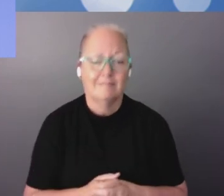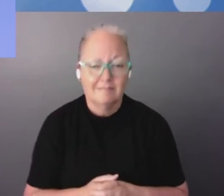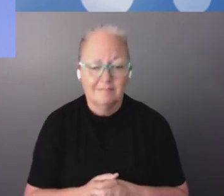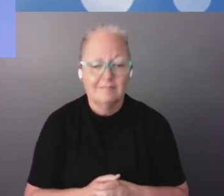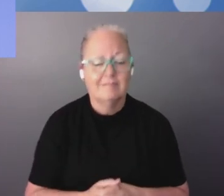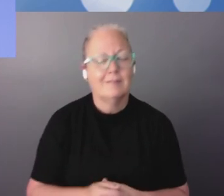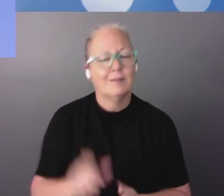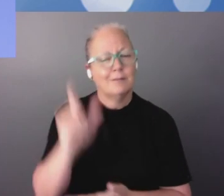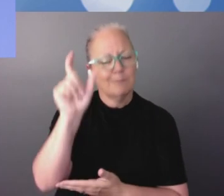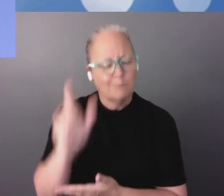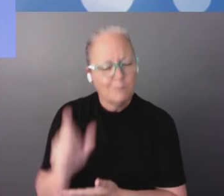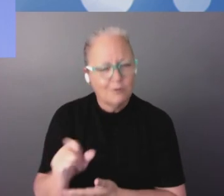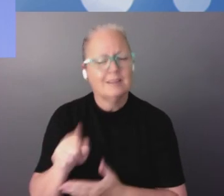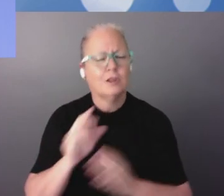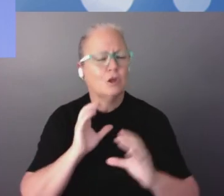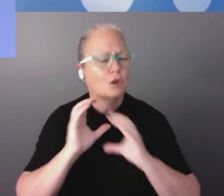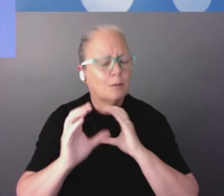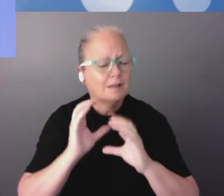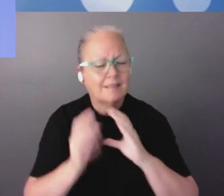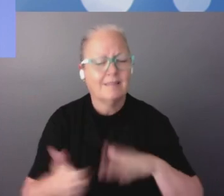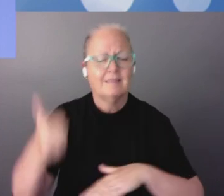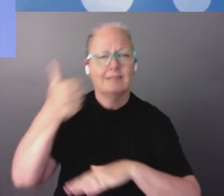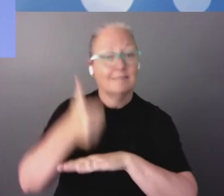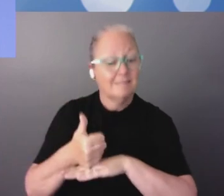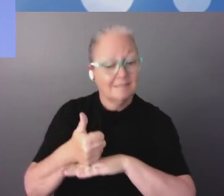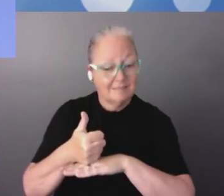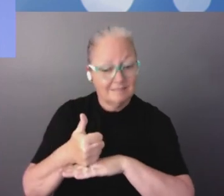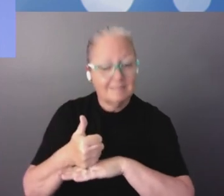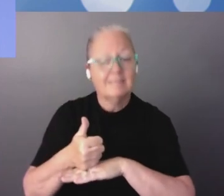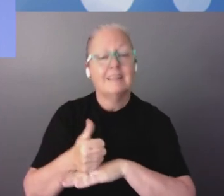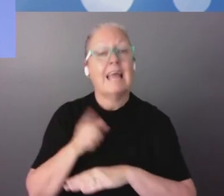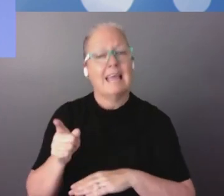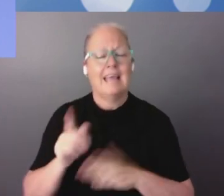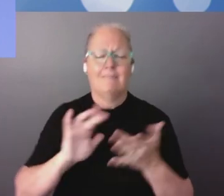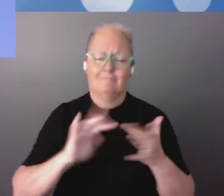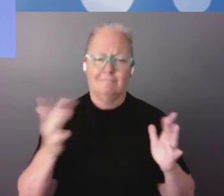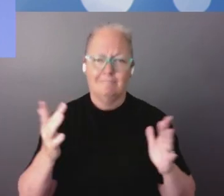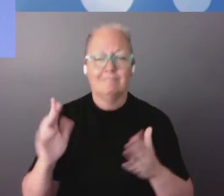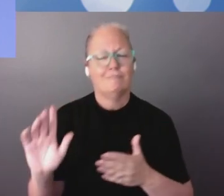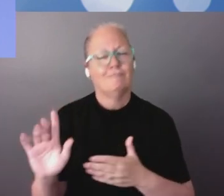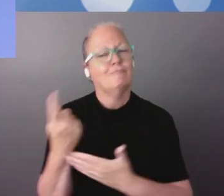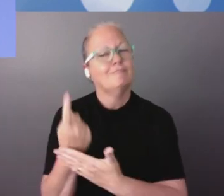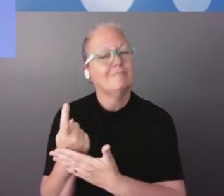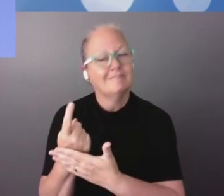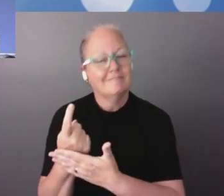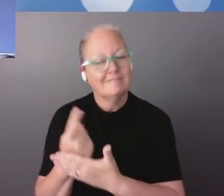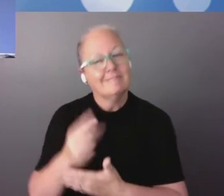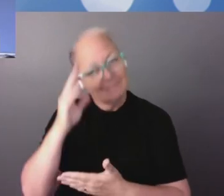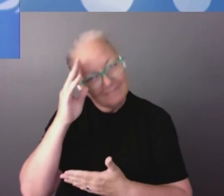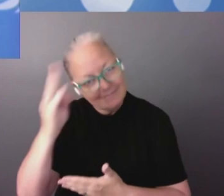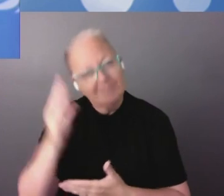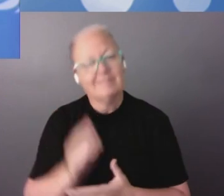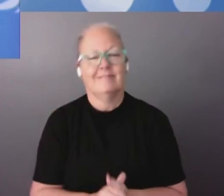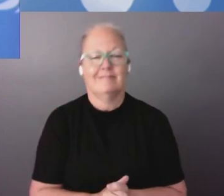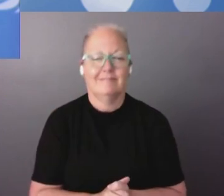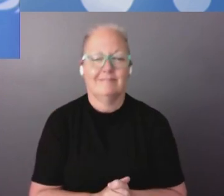выступлений, открывающих и выступлений различных групп заинтересованных сторон. С нами госпожа